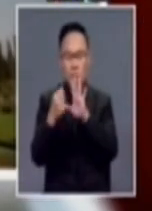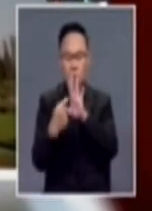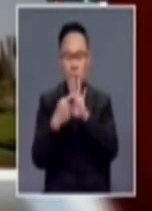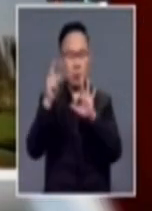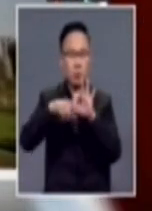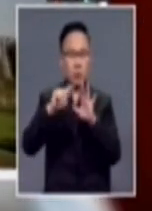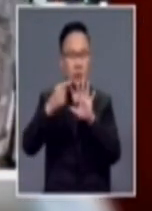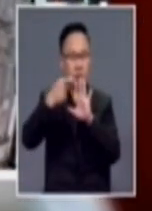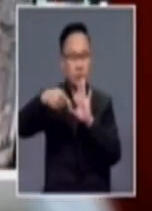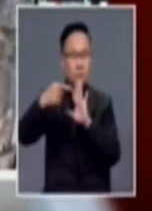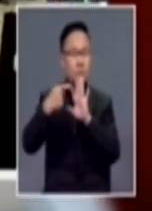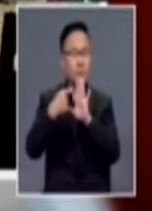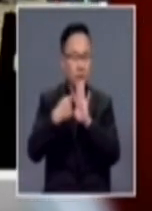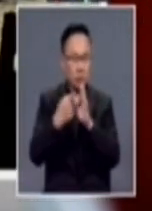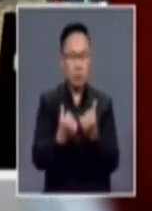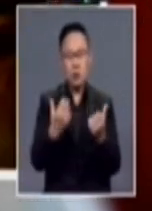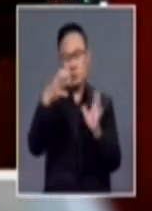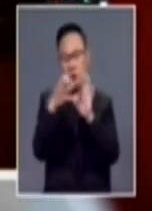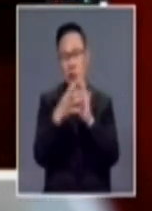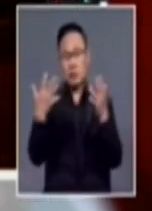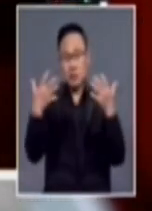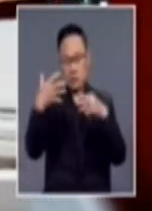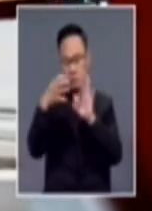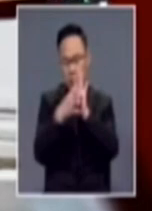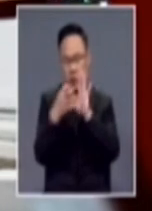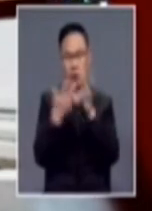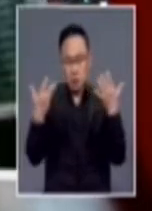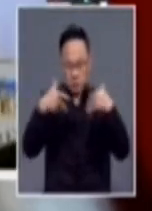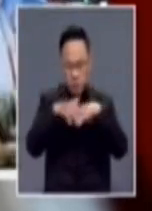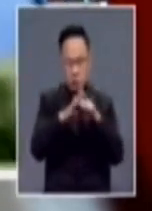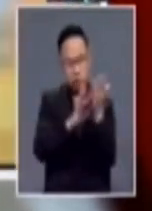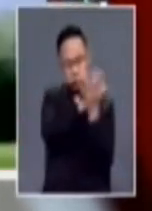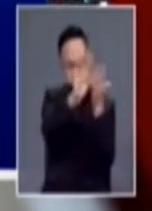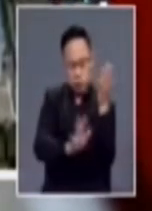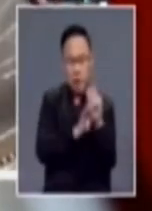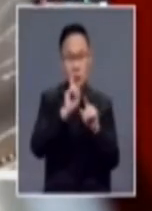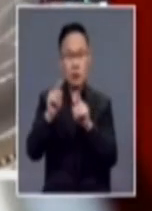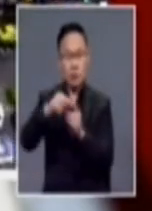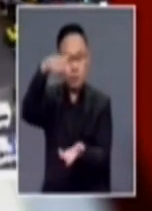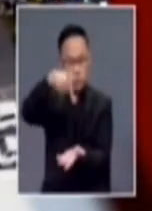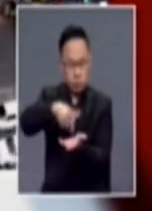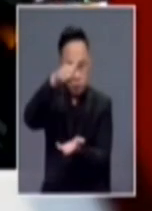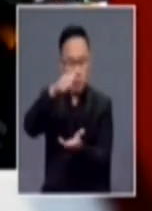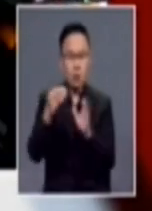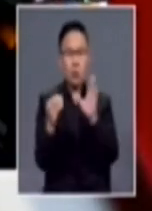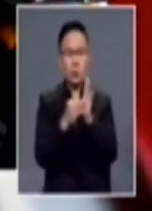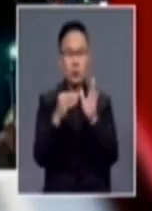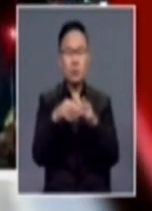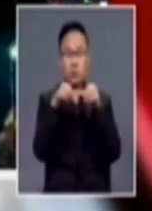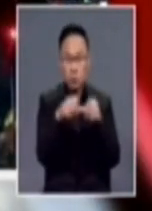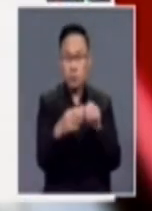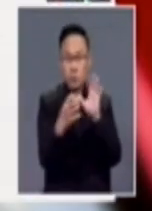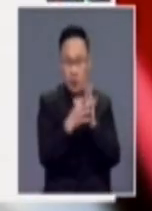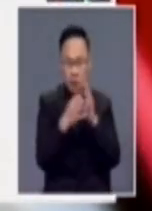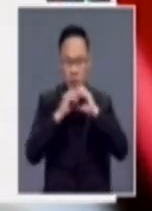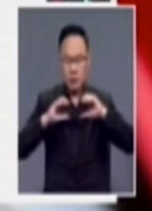เป็นภูมิภาคที่มีบทบาทสำคัญในการเชื่อมโยงกับทุกภาคภายในประเทศเนื่องจากเป็นที่ตั้งของเมืองหลวงกรุงเทพมหานครและมีห